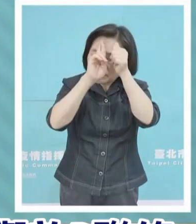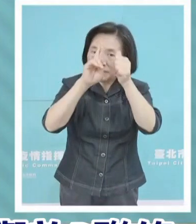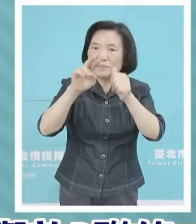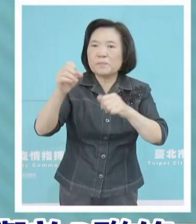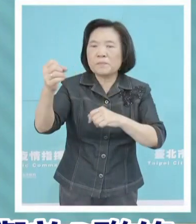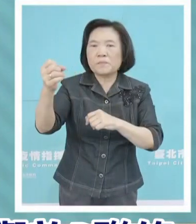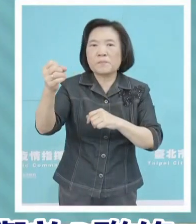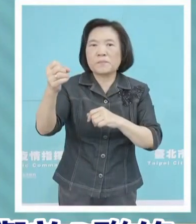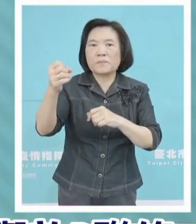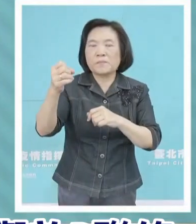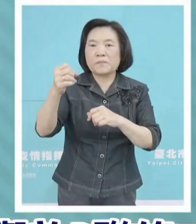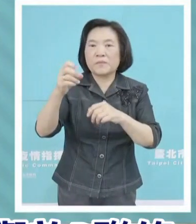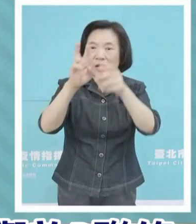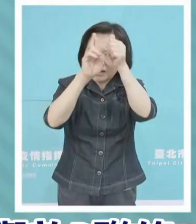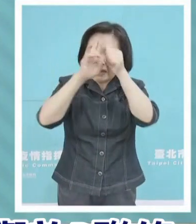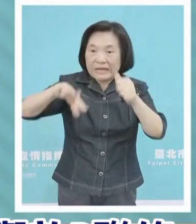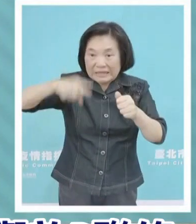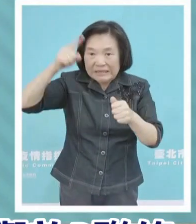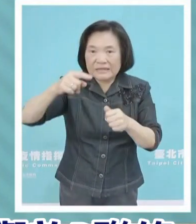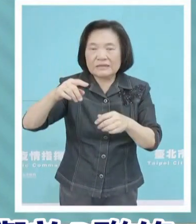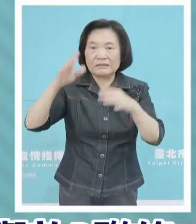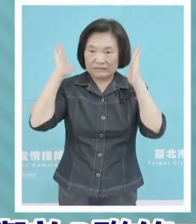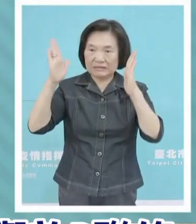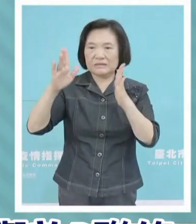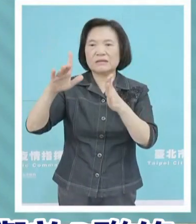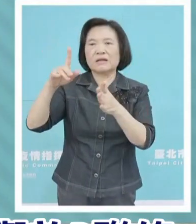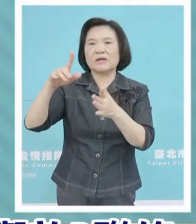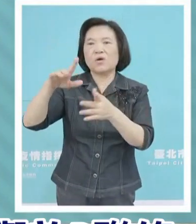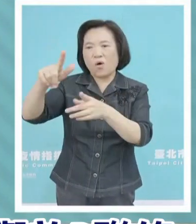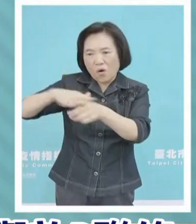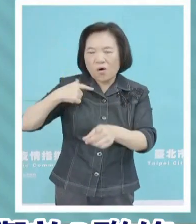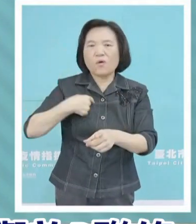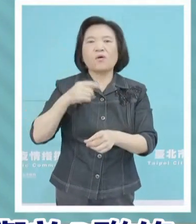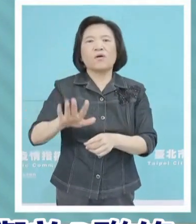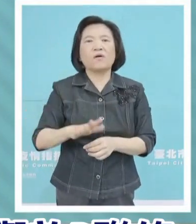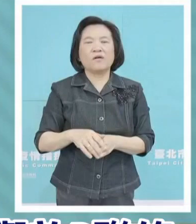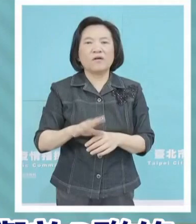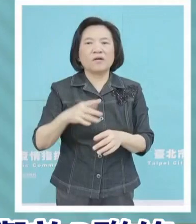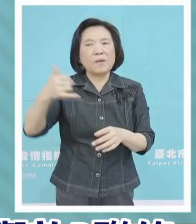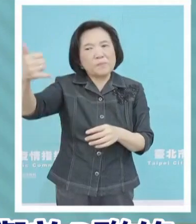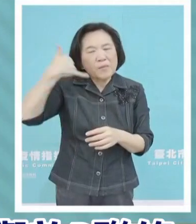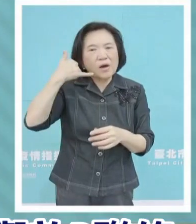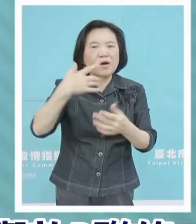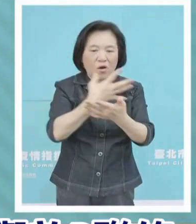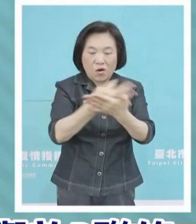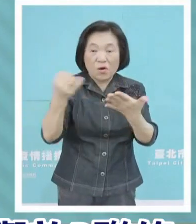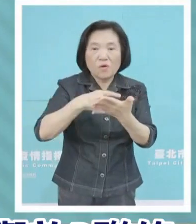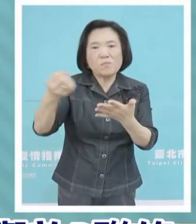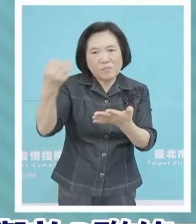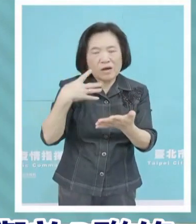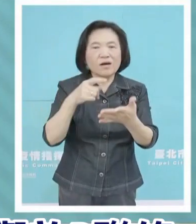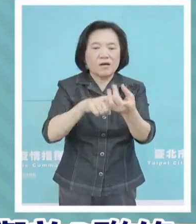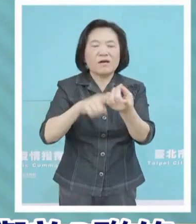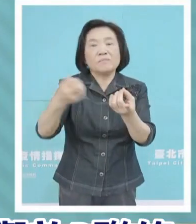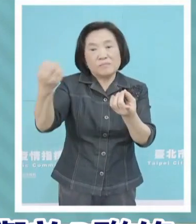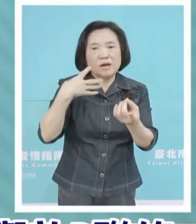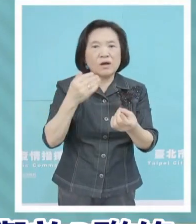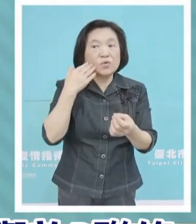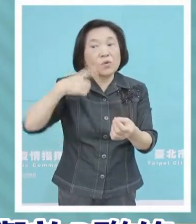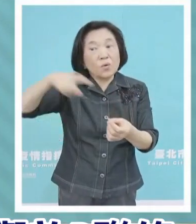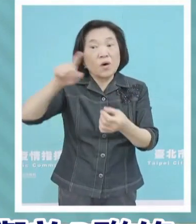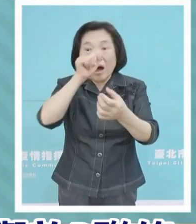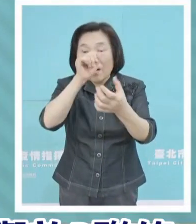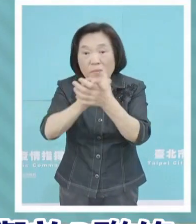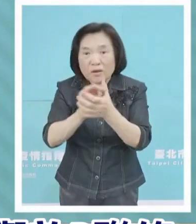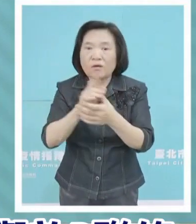发正式的简讯给我，他是透过电话的号码直接发简讯，如果我们是好朋友应该会有 LINE 吧。然后清